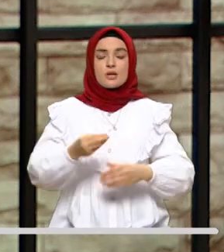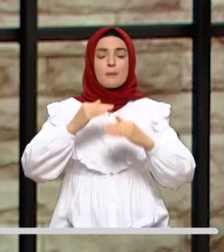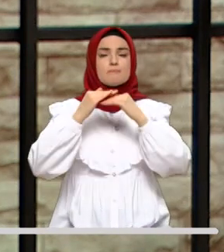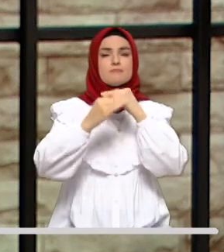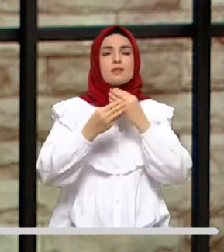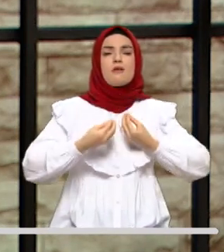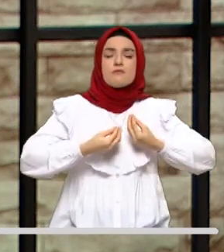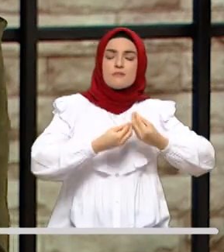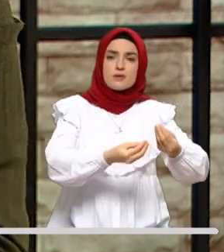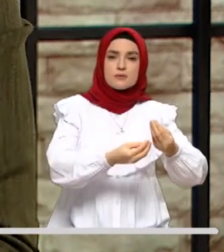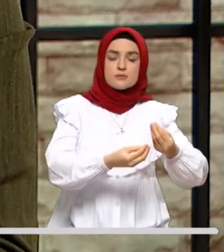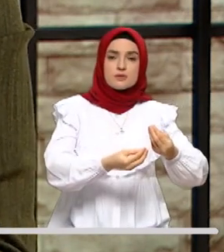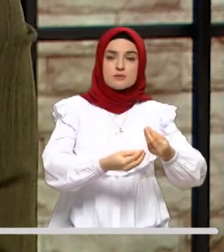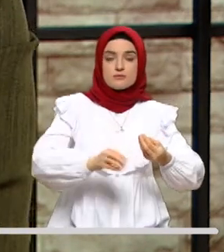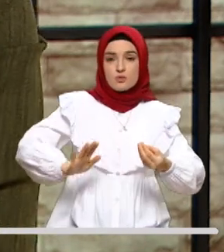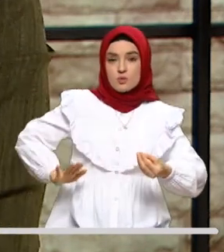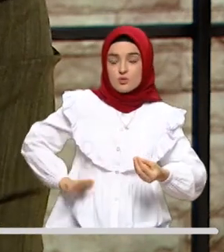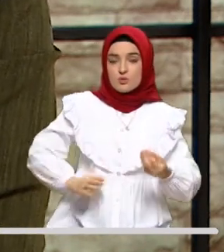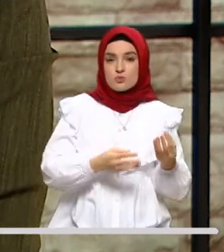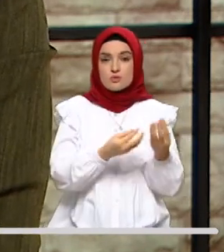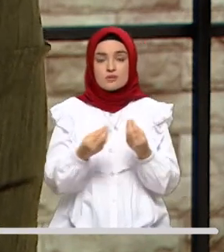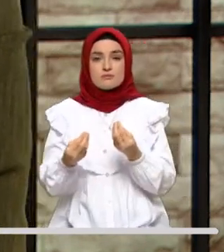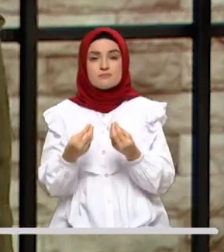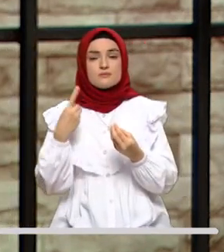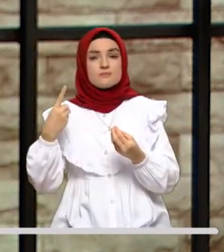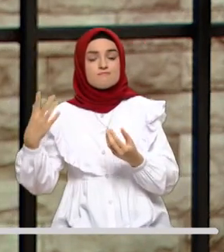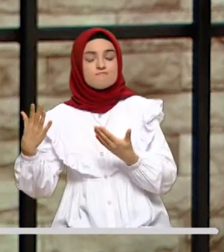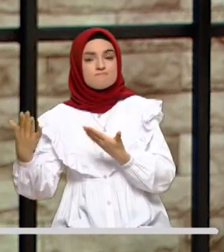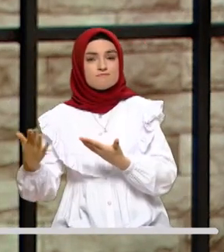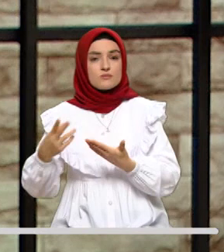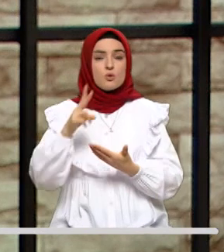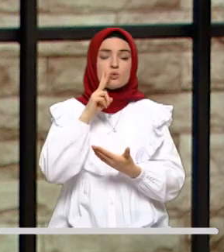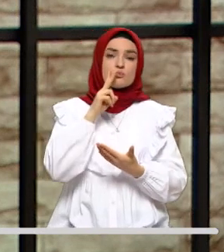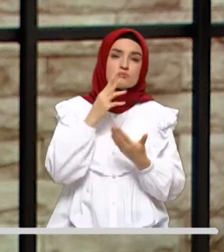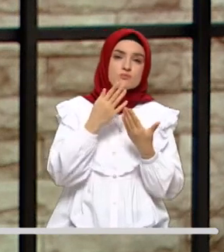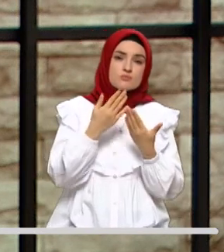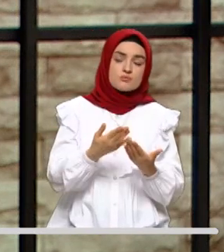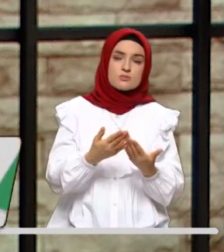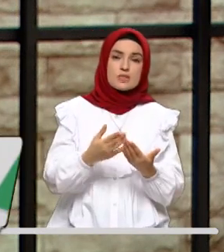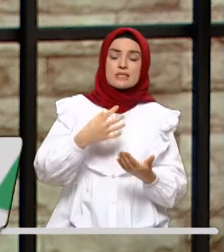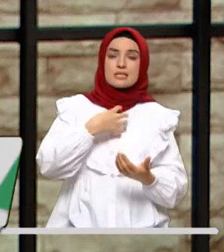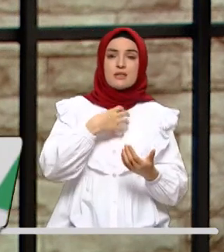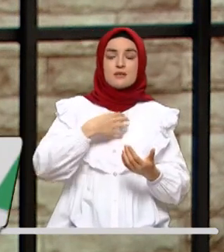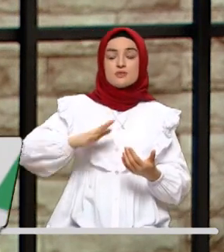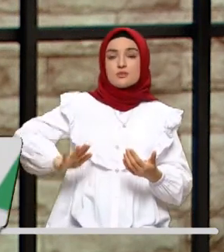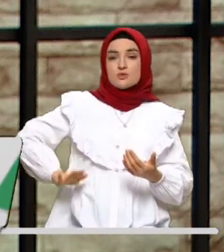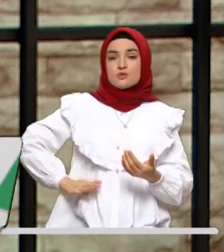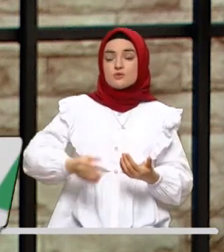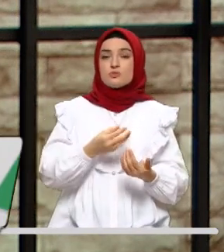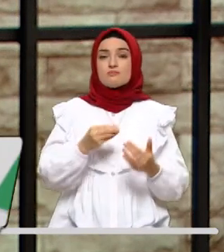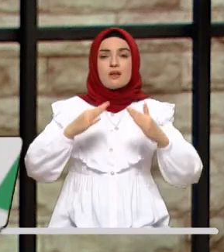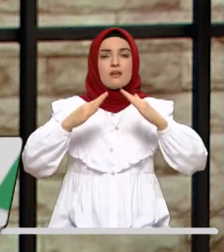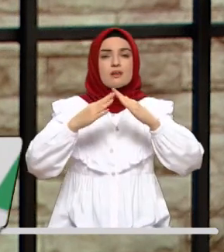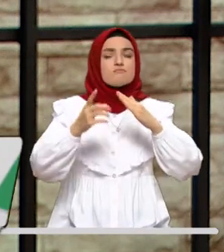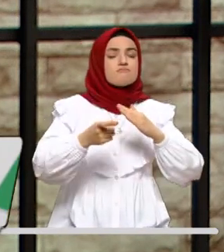kadar vakfetmiş ki çocuklarının birkaçının akıbeti bile bellidir. Kendi çocukları ev